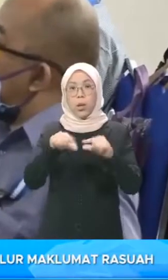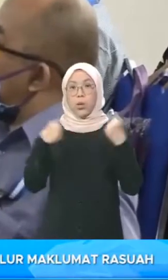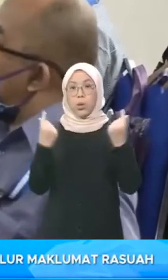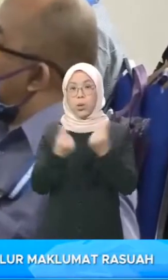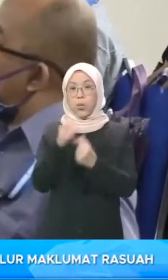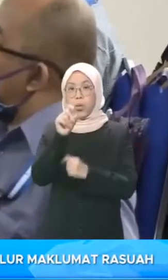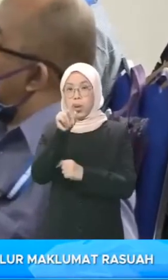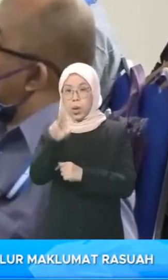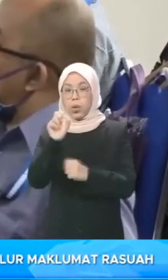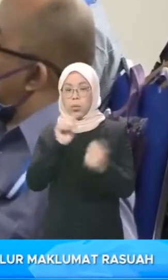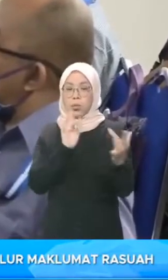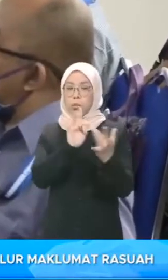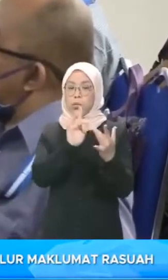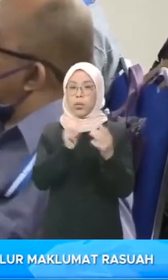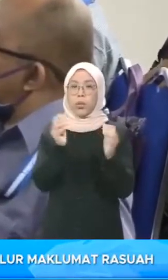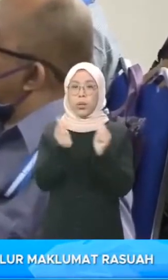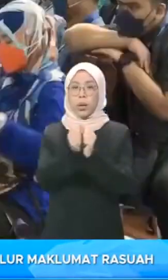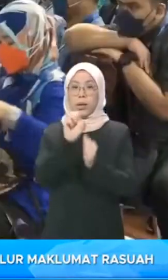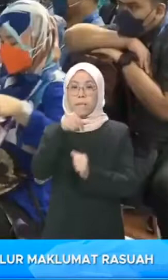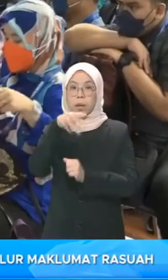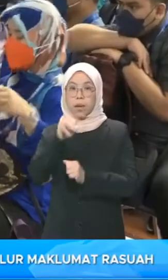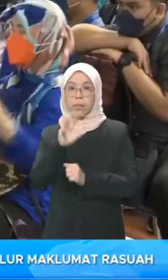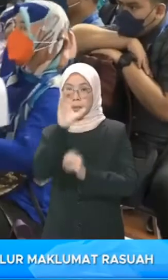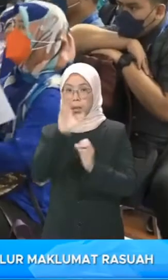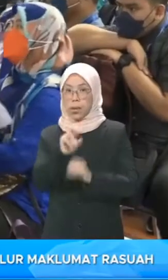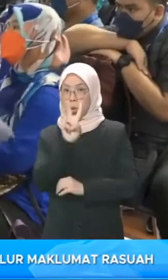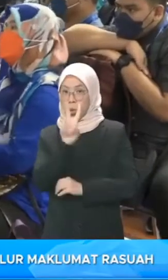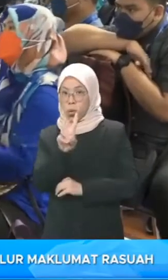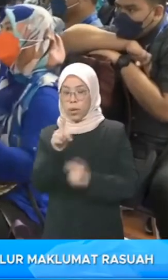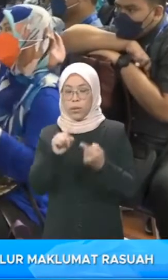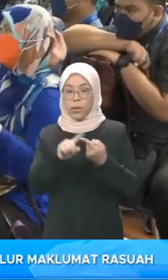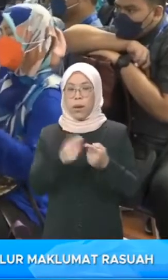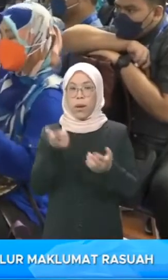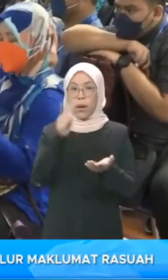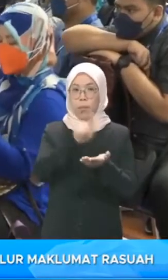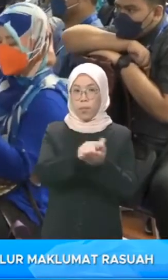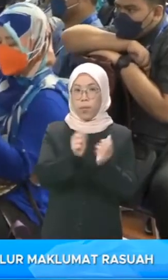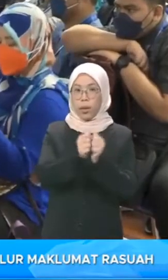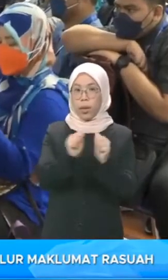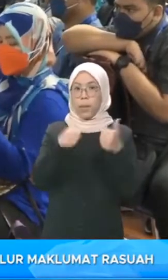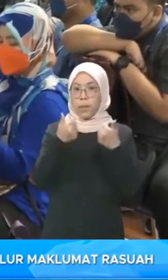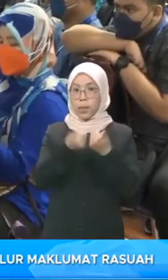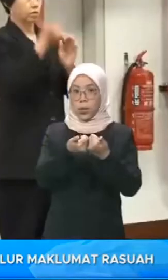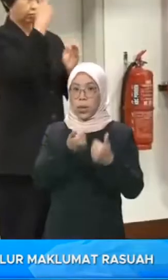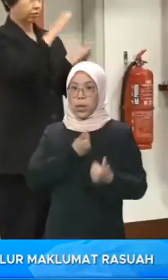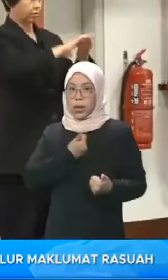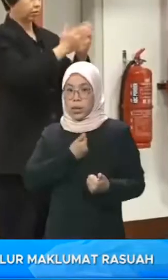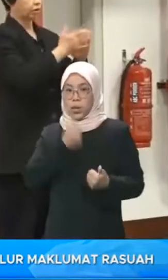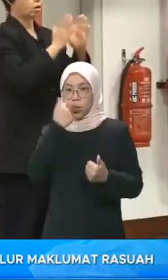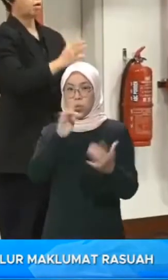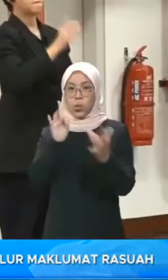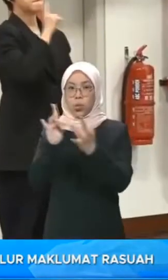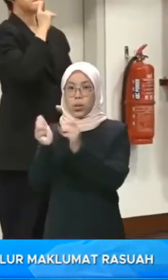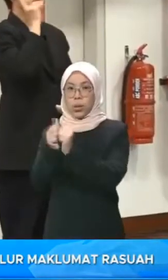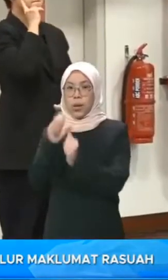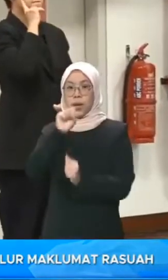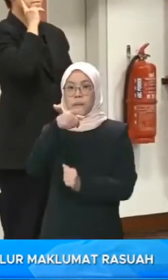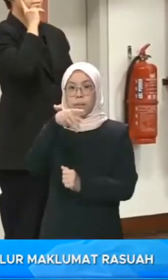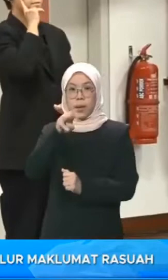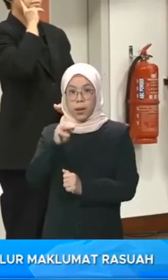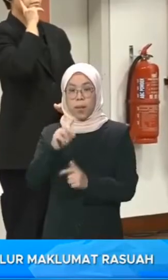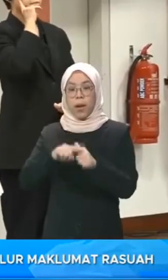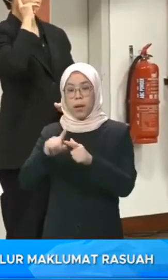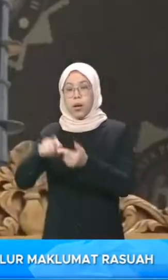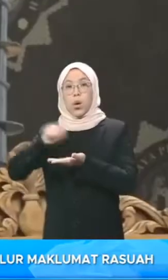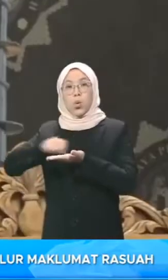boleh berhubung terus dengan SPRM menerusi dua kaedah, iaitu melaporkan kepada persatuan mereka untuk berhubung dengan SPRM